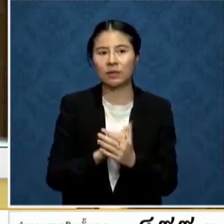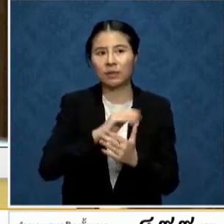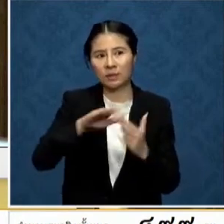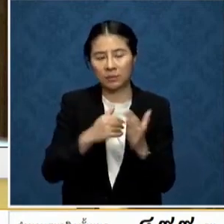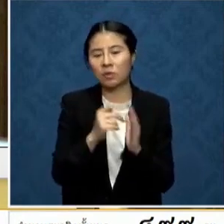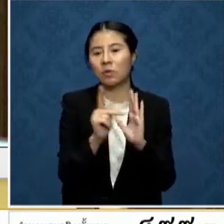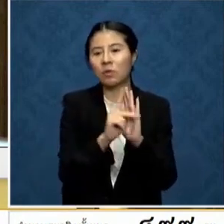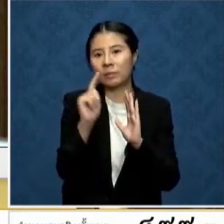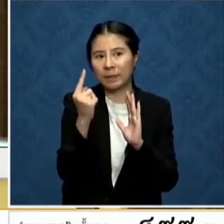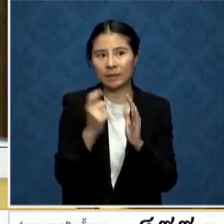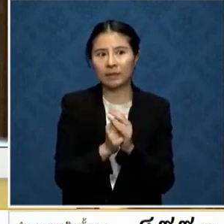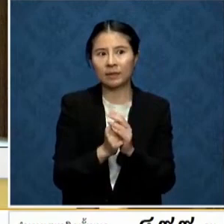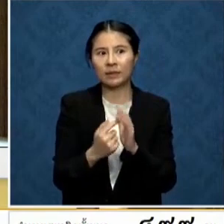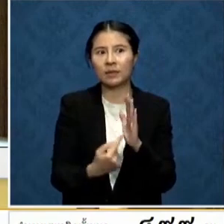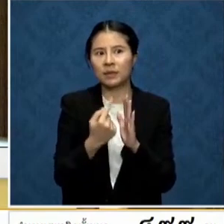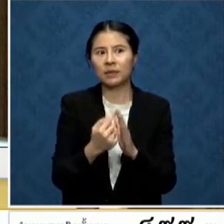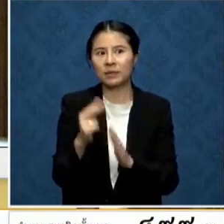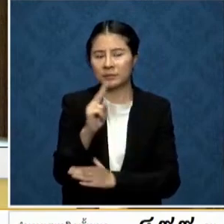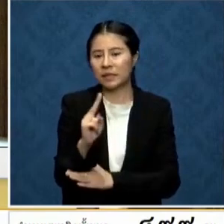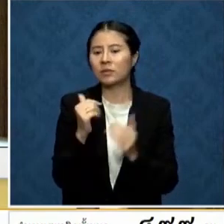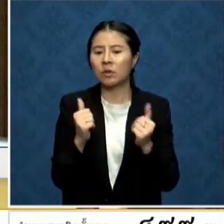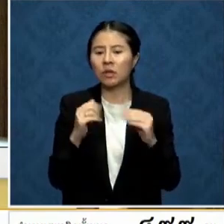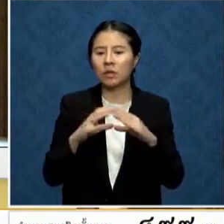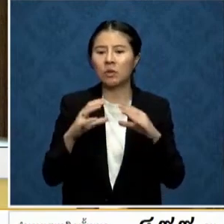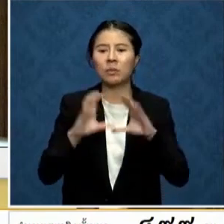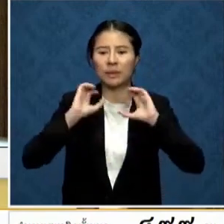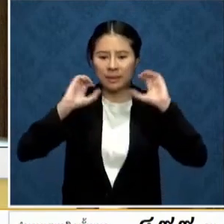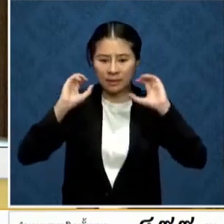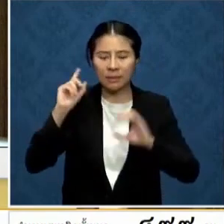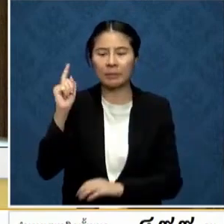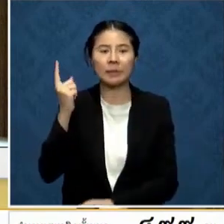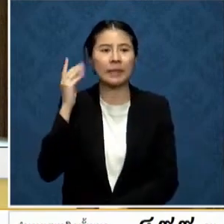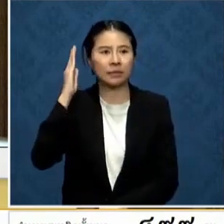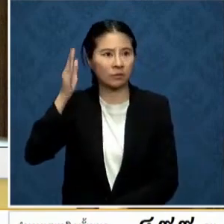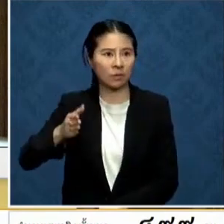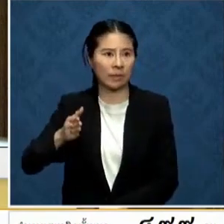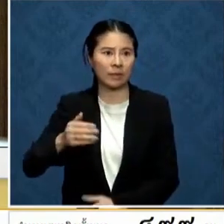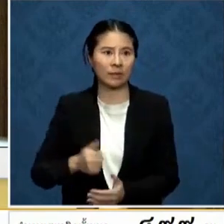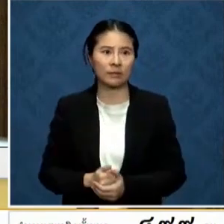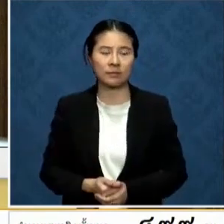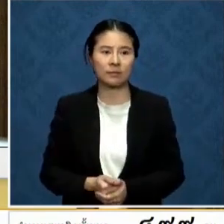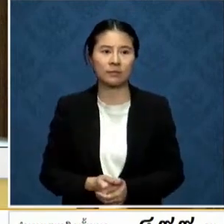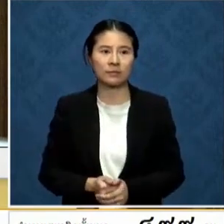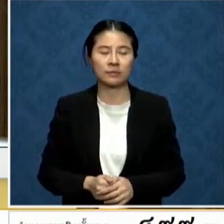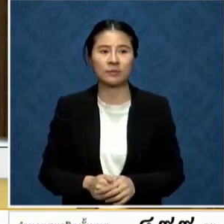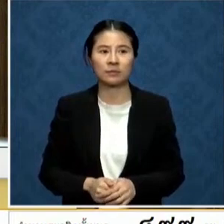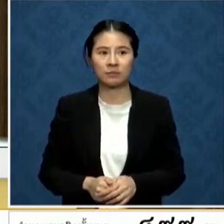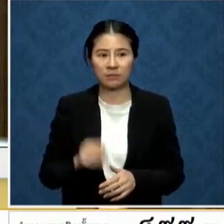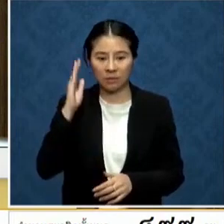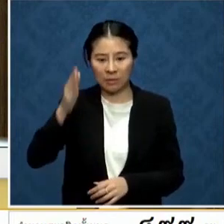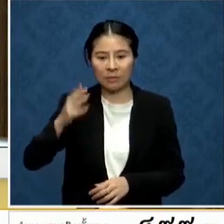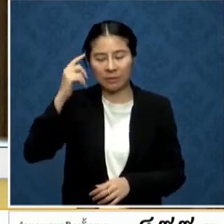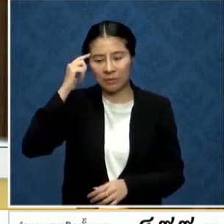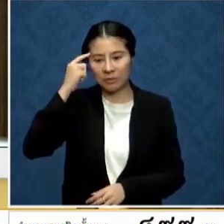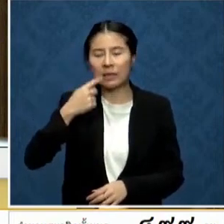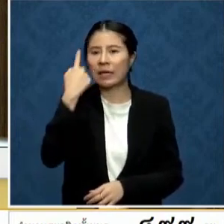ข้อบังคับนี้เนี่ยไม่บังคับใช้กับสภาชุดนี้เลยสักข้อให้ไปเริ่มบังคับใช้ในสภาชุดที่ 27ในวันที่เราไม่รู้ครับว่า